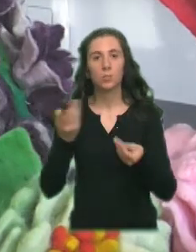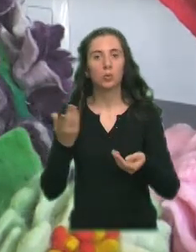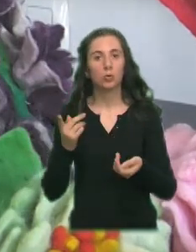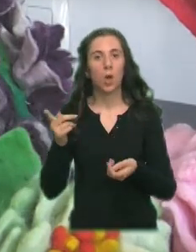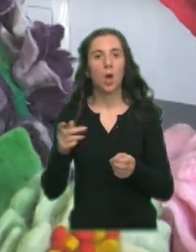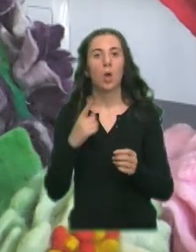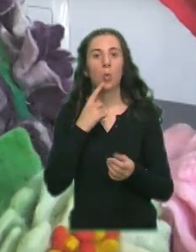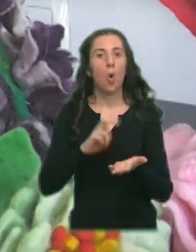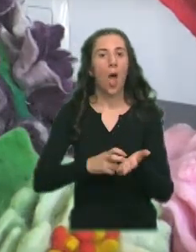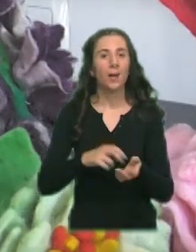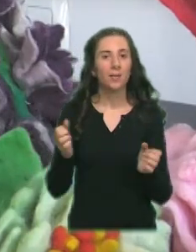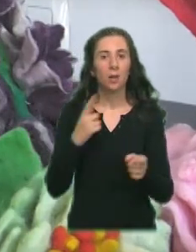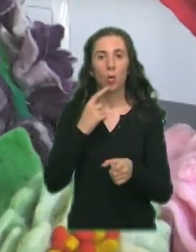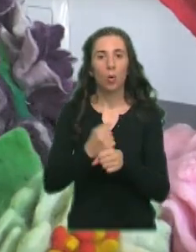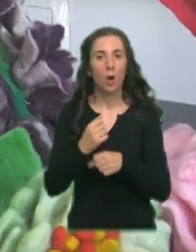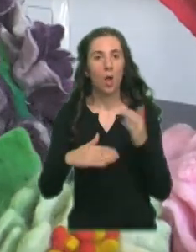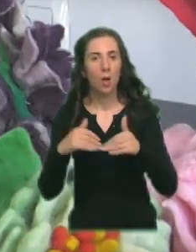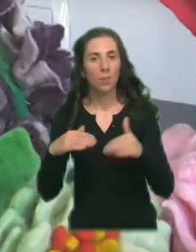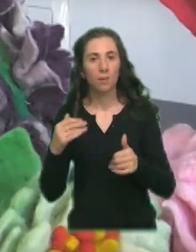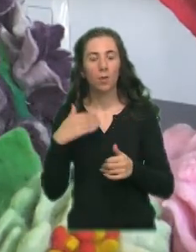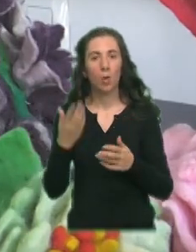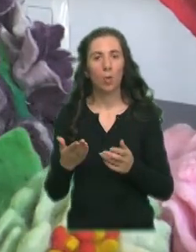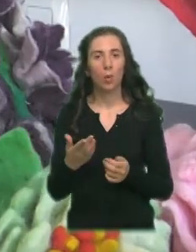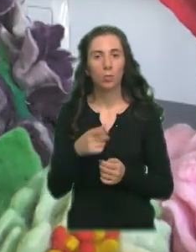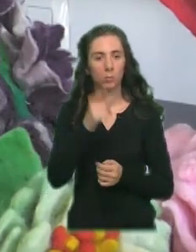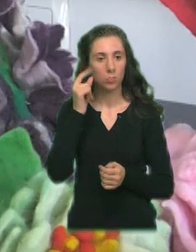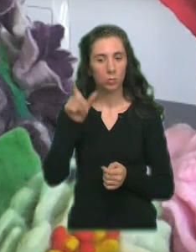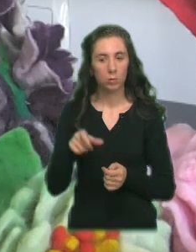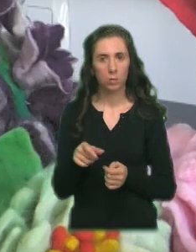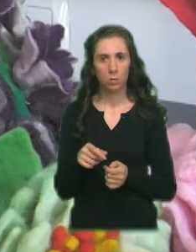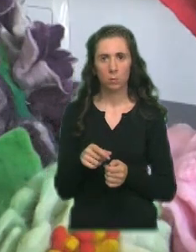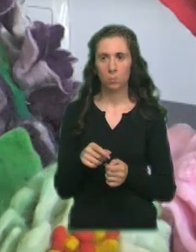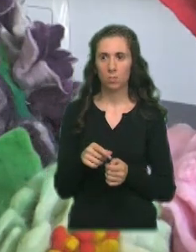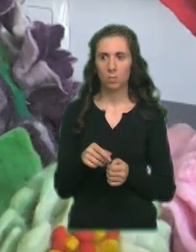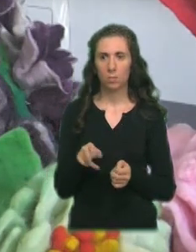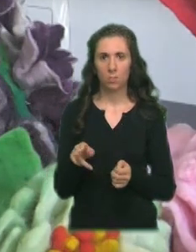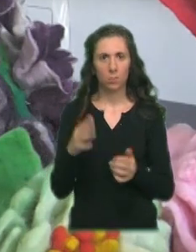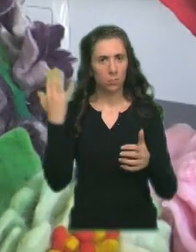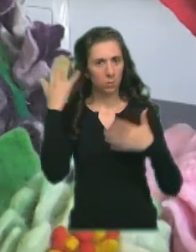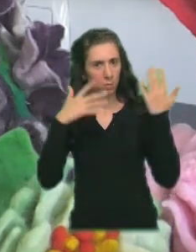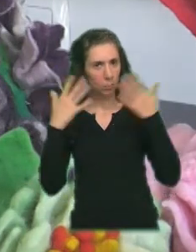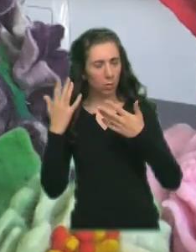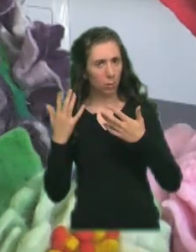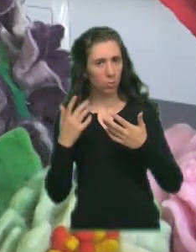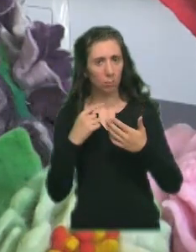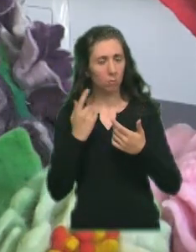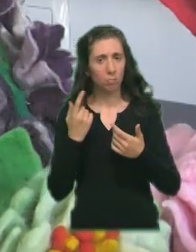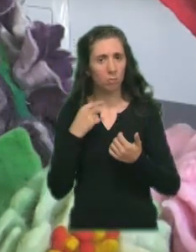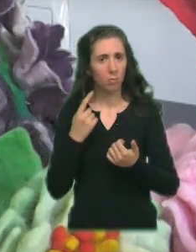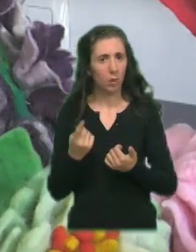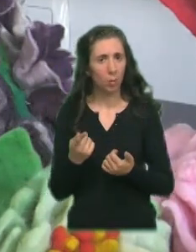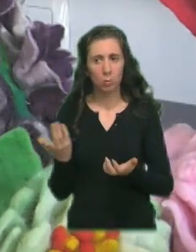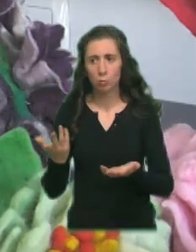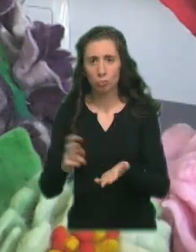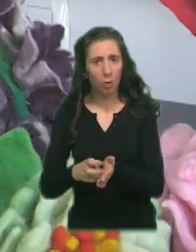je li, Vlada je onaj savršen, sve to zna. Da. Eto, on nama, evo,